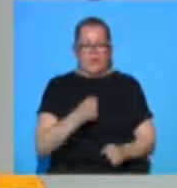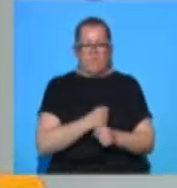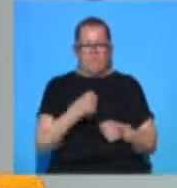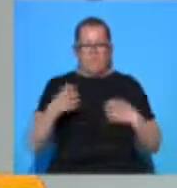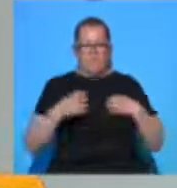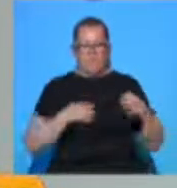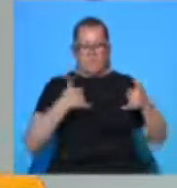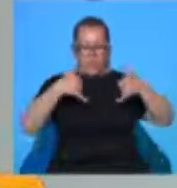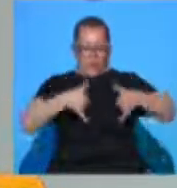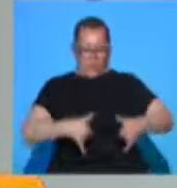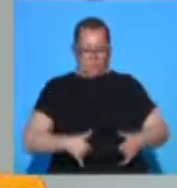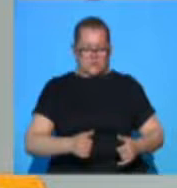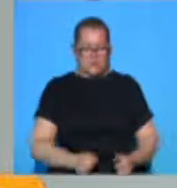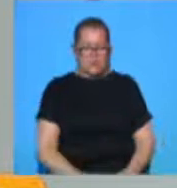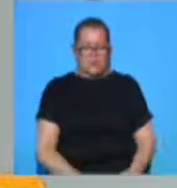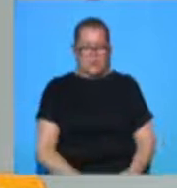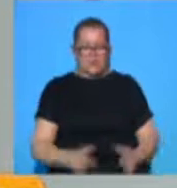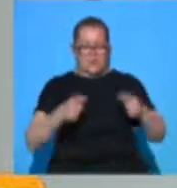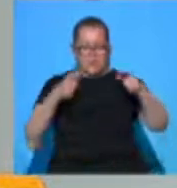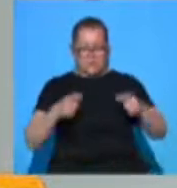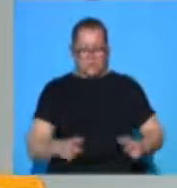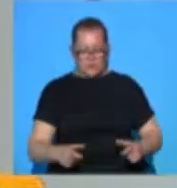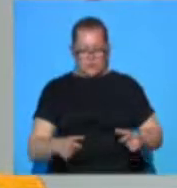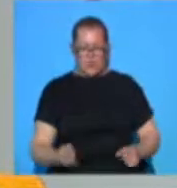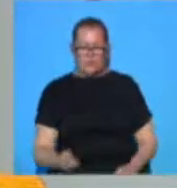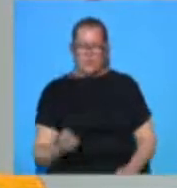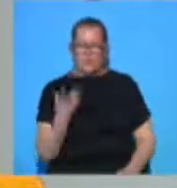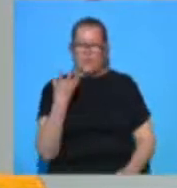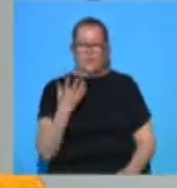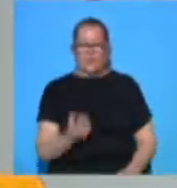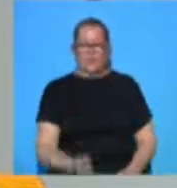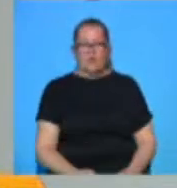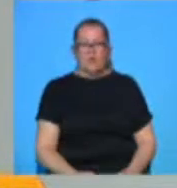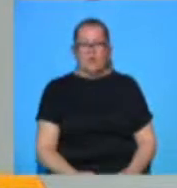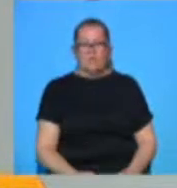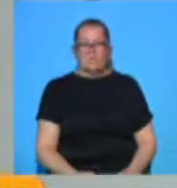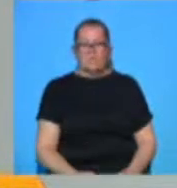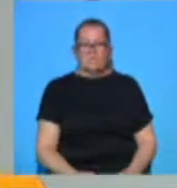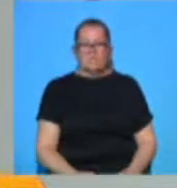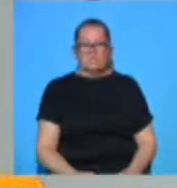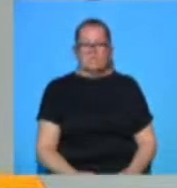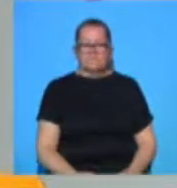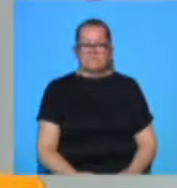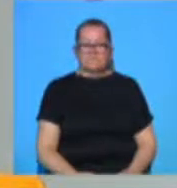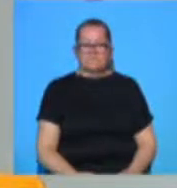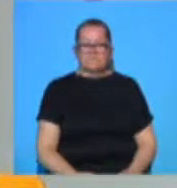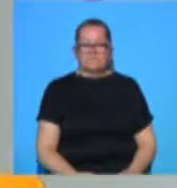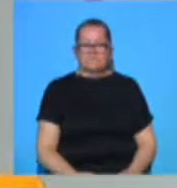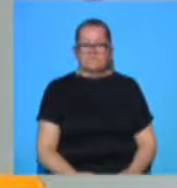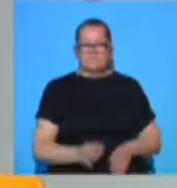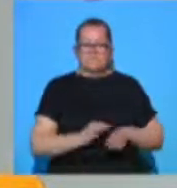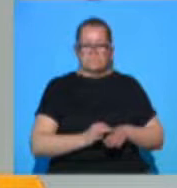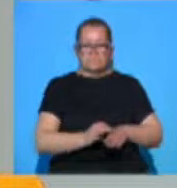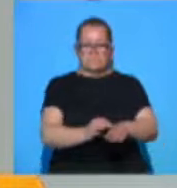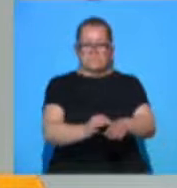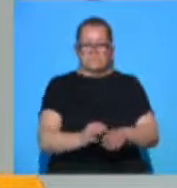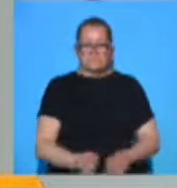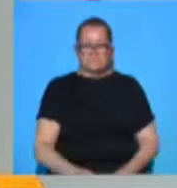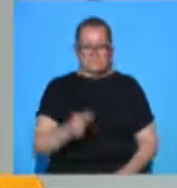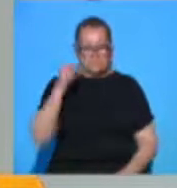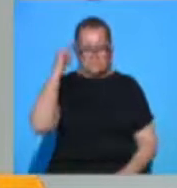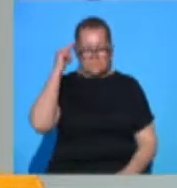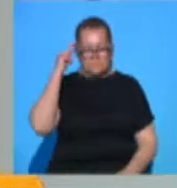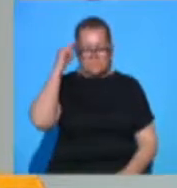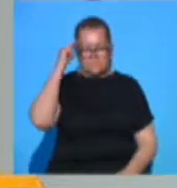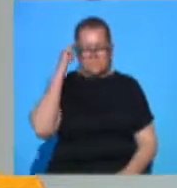spectacol chiar aici, într-un spațiu total nou, care ne duce să ne gândim